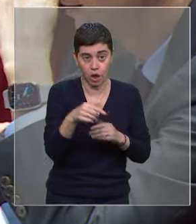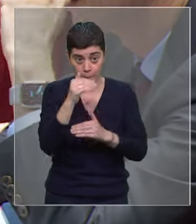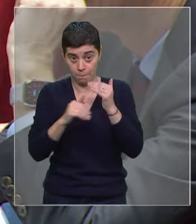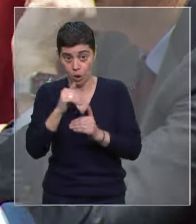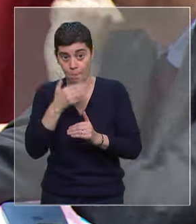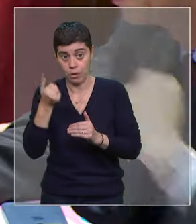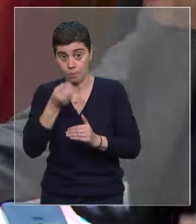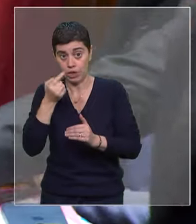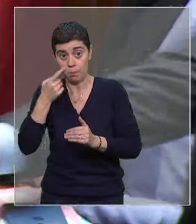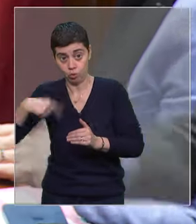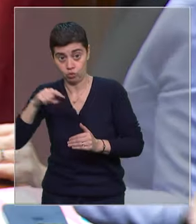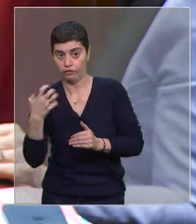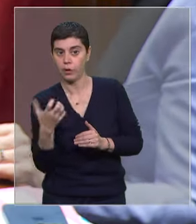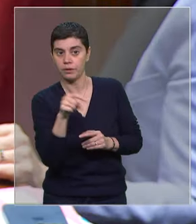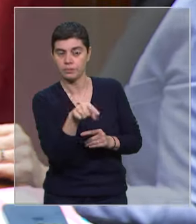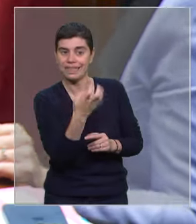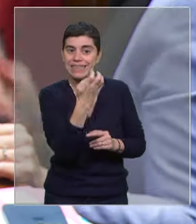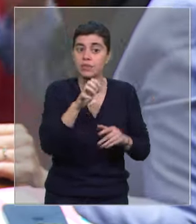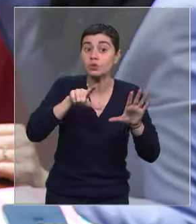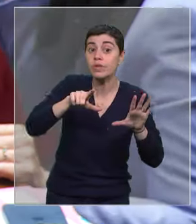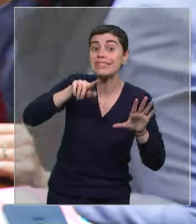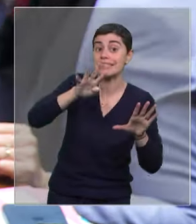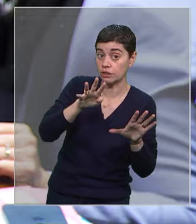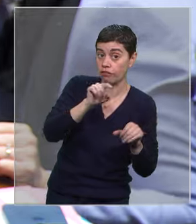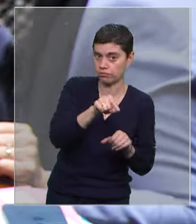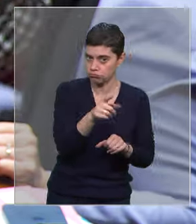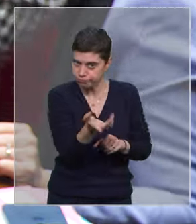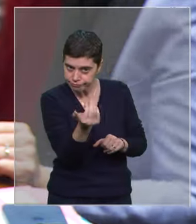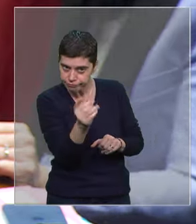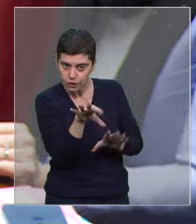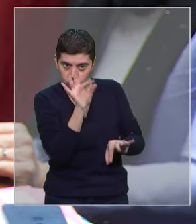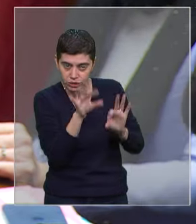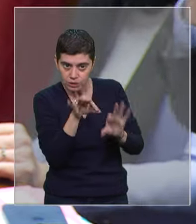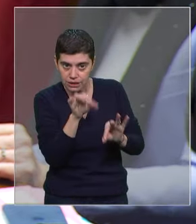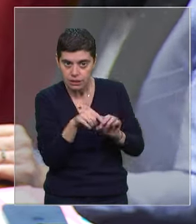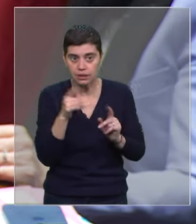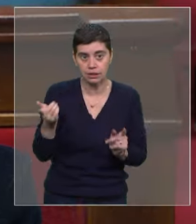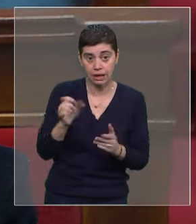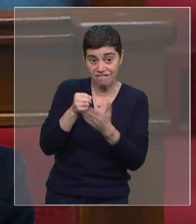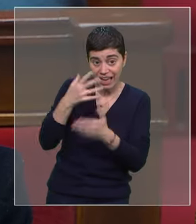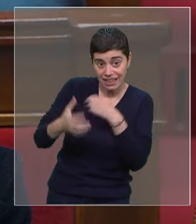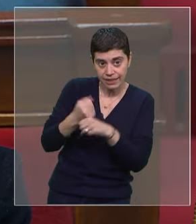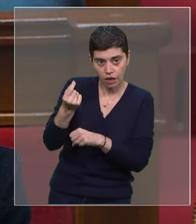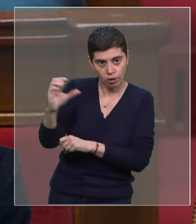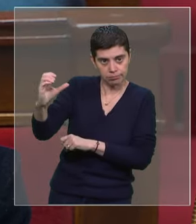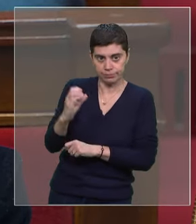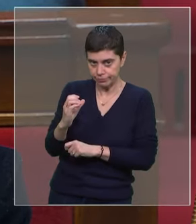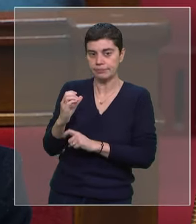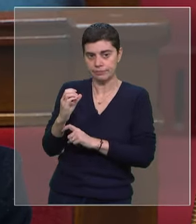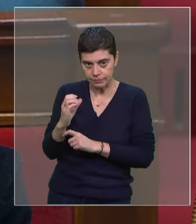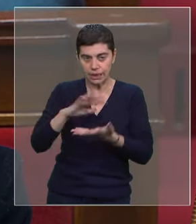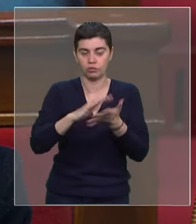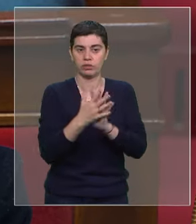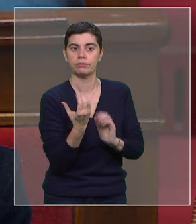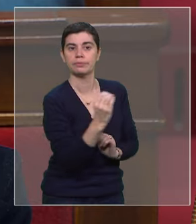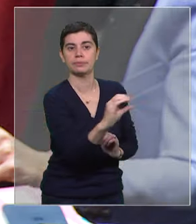tous. 479 ont été retenus et tous les crédits seront engagés avant la fin de l'année. Toutes les associations bénéficiaires